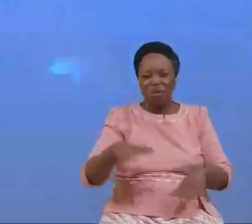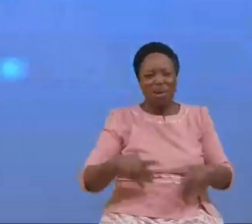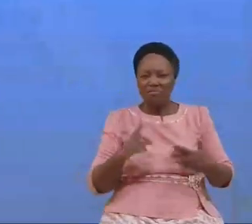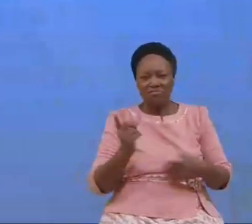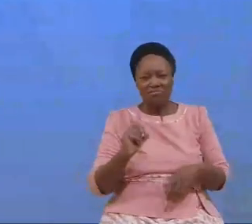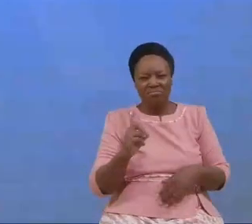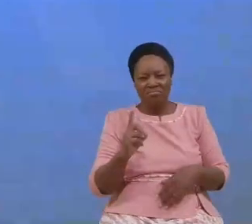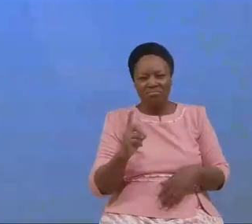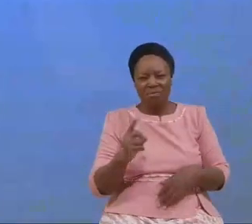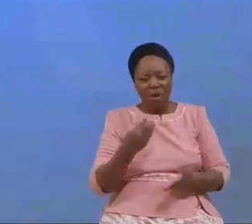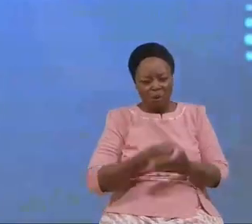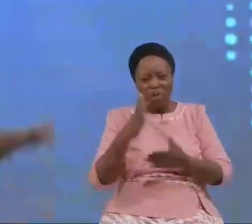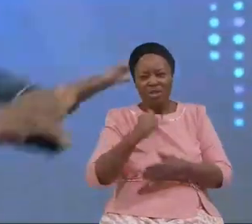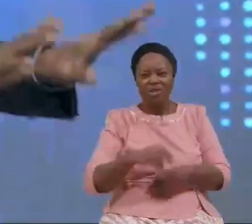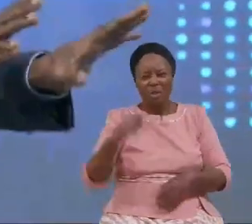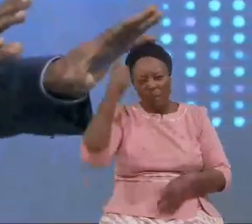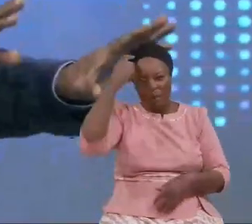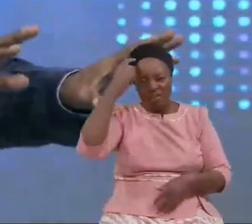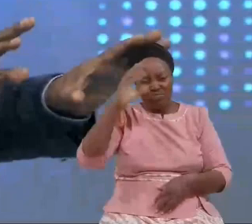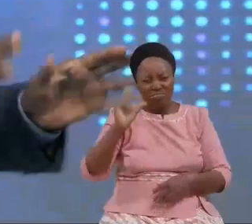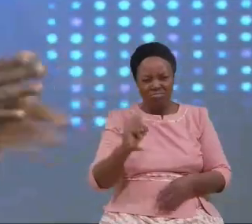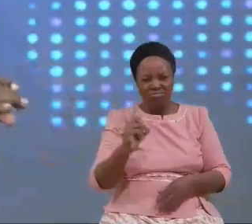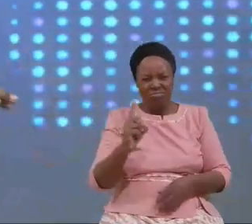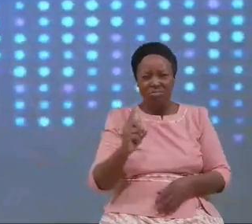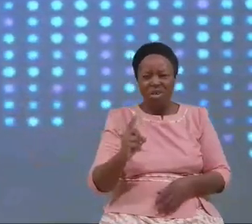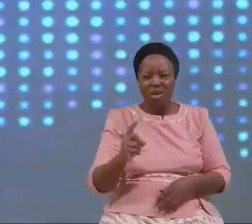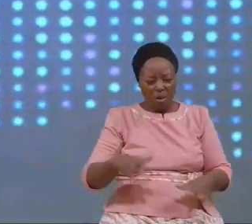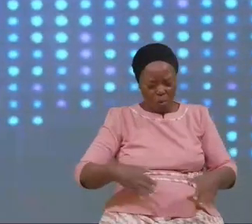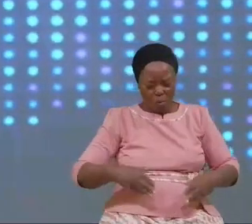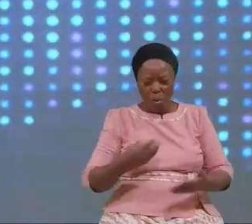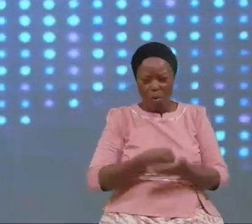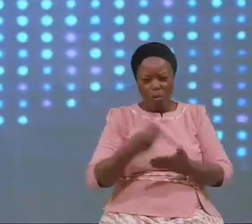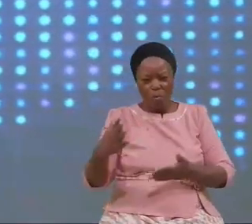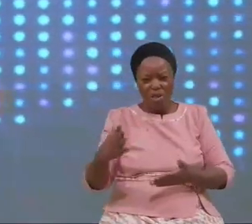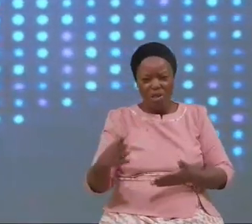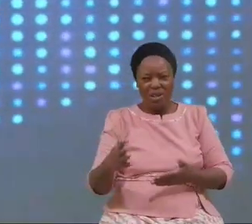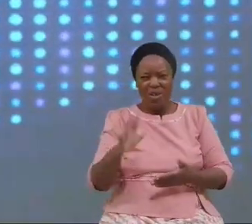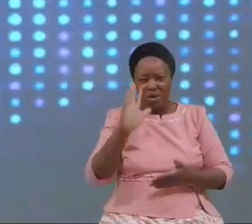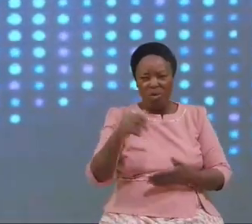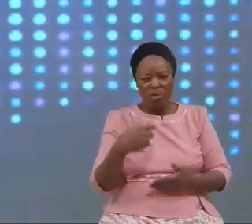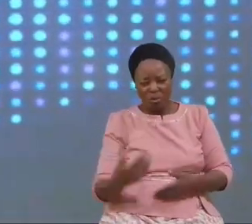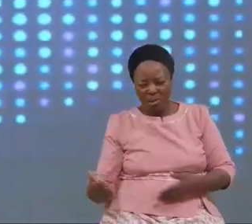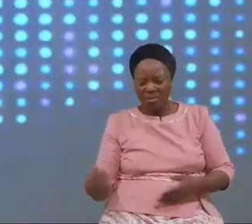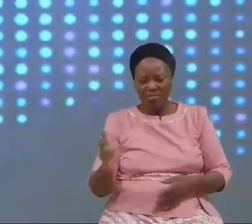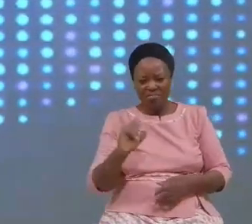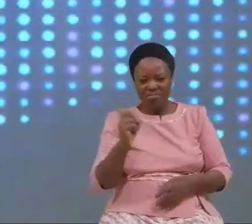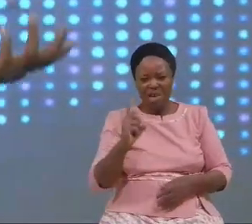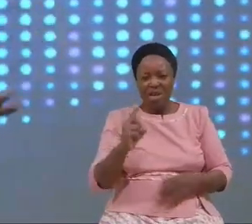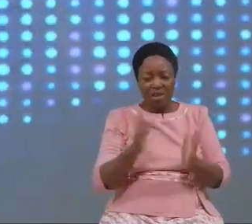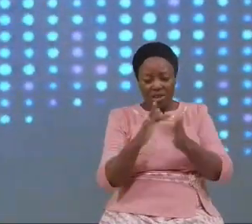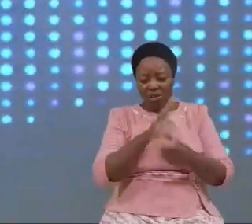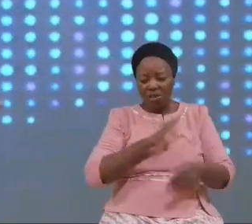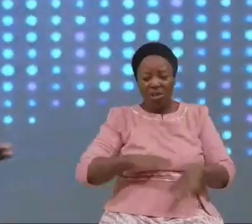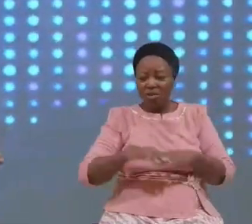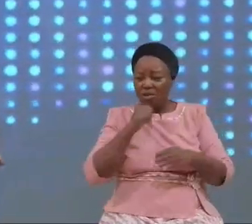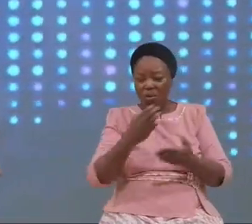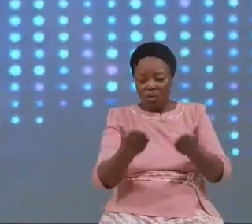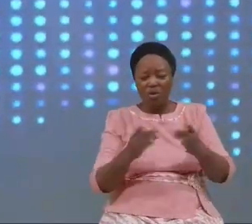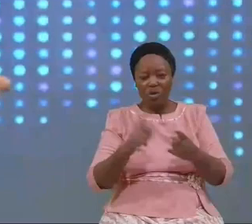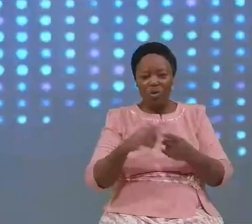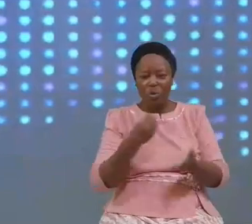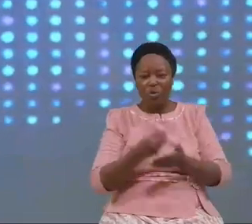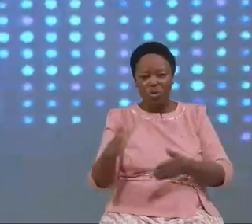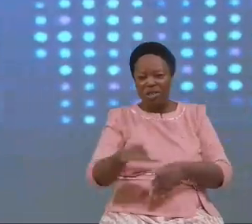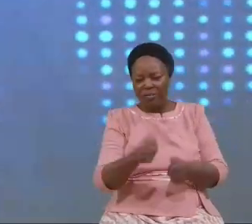vie quand tu gâches ta pensée il ne veut pas que tu gâches tes ressources il ne veut pas que tu gâches tout